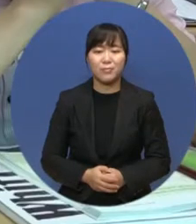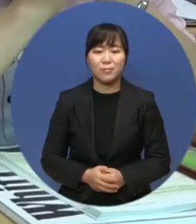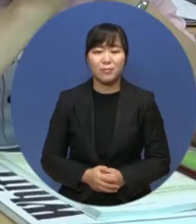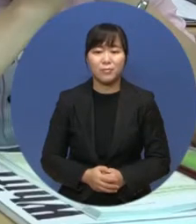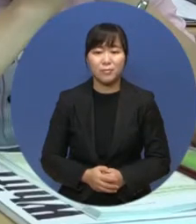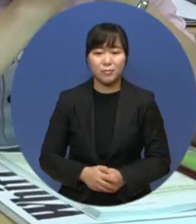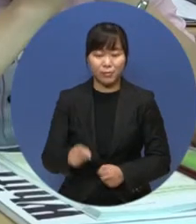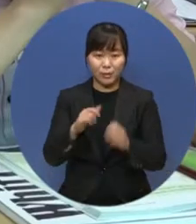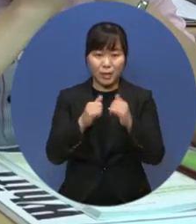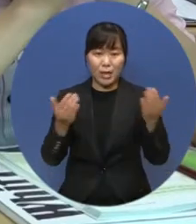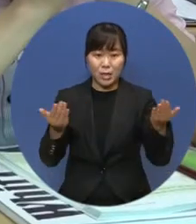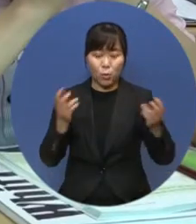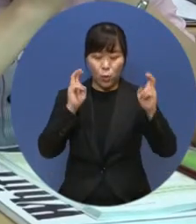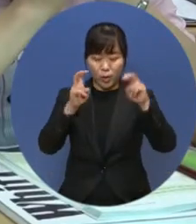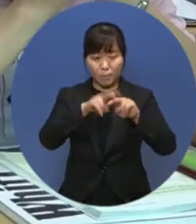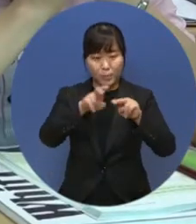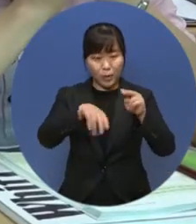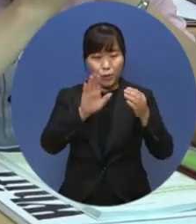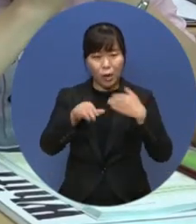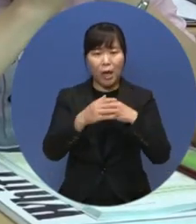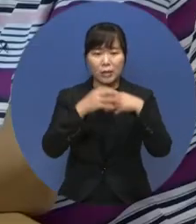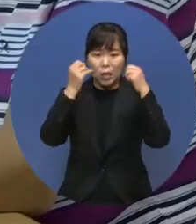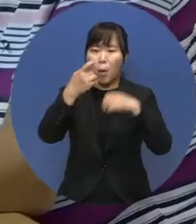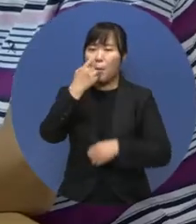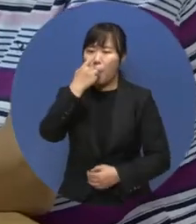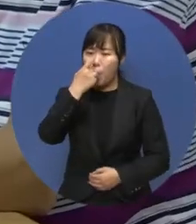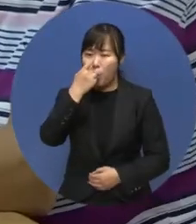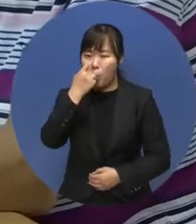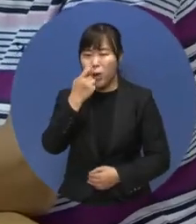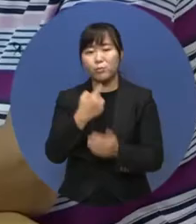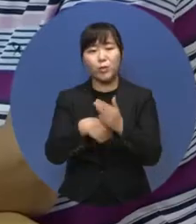이들은 퇴직을 하고 새로운 배움을 위해